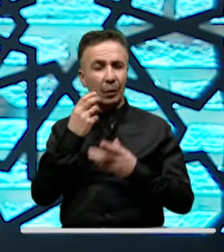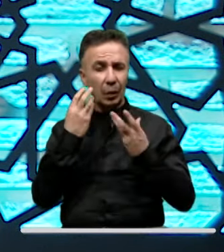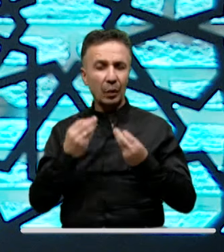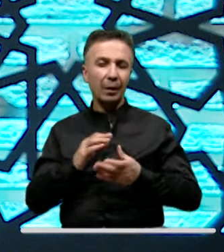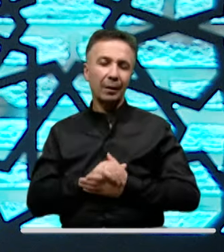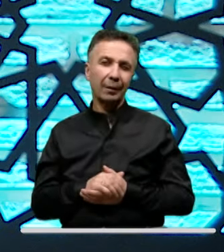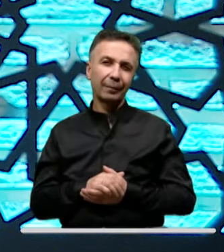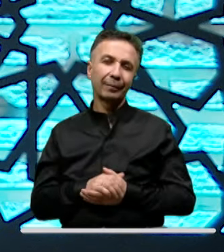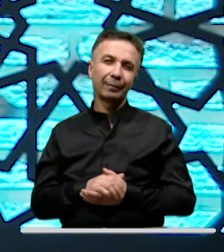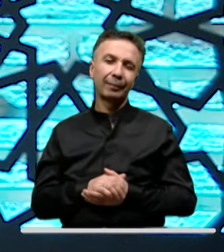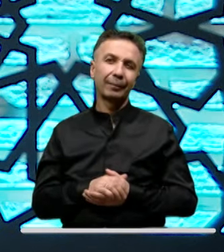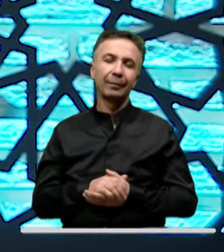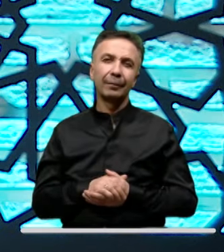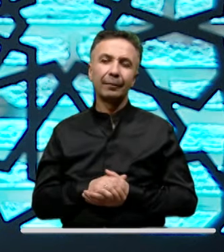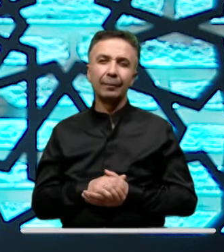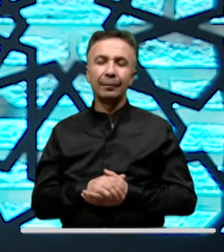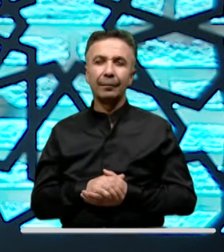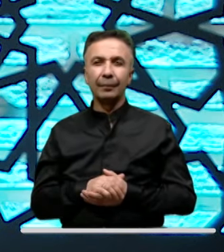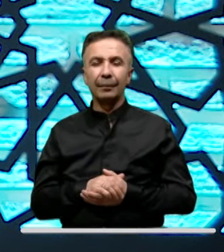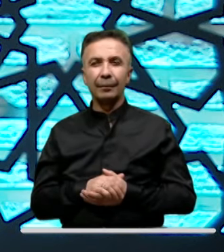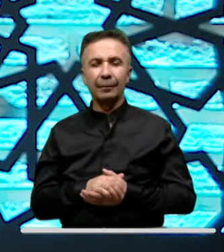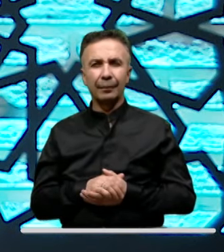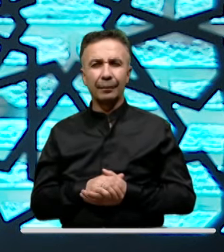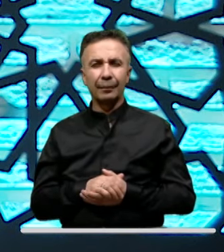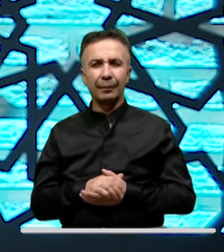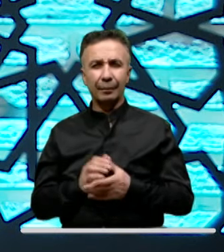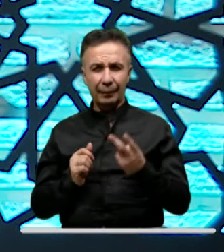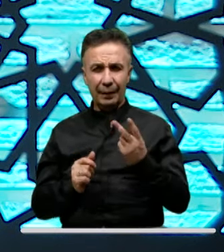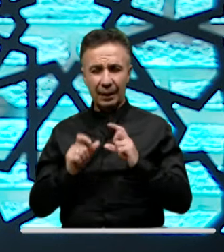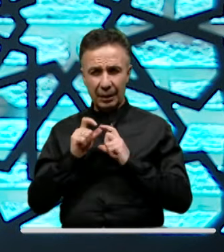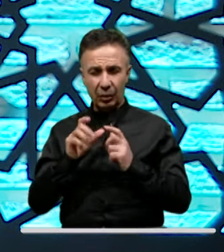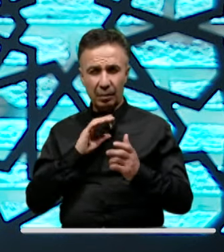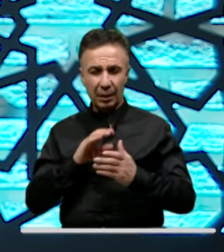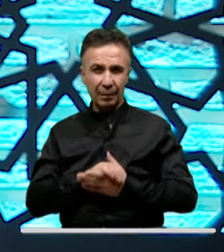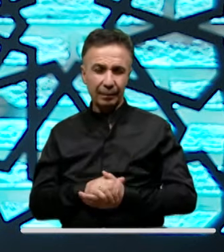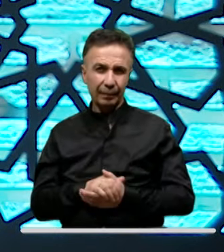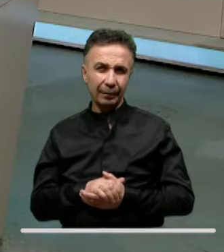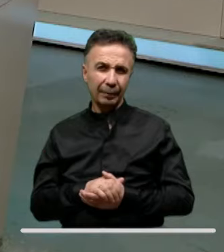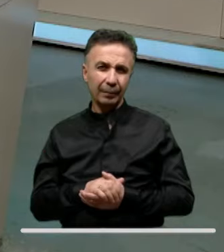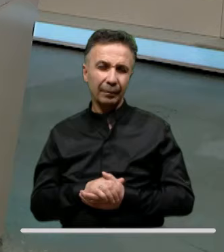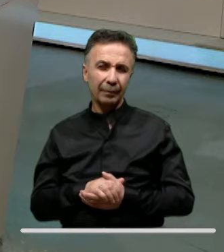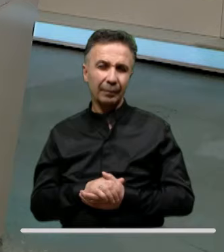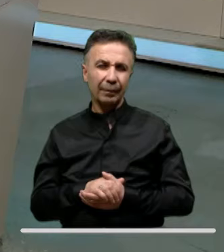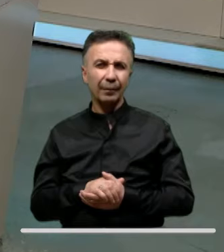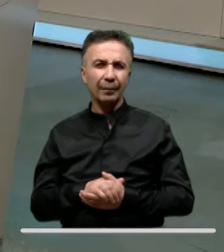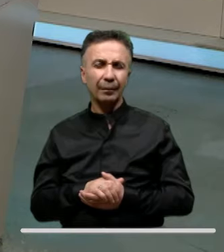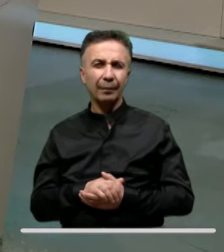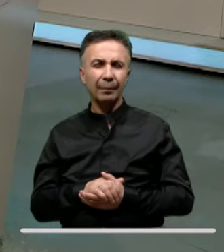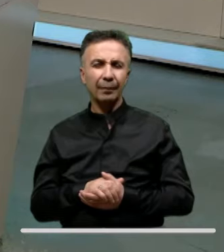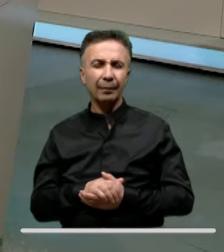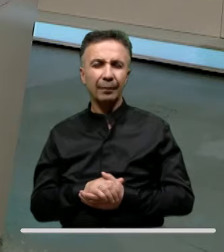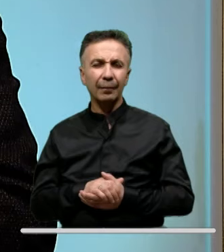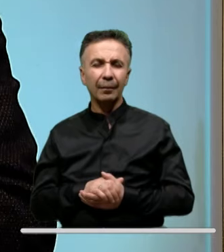Allah razı olsun. Teşekkürler. Benim size iki tane sorum vardı. Buyurun. Hocama da